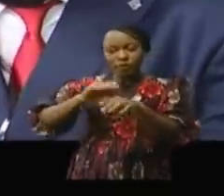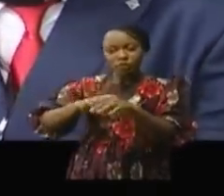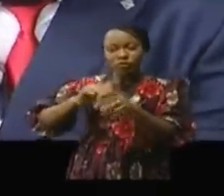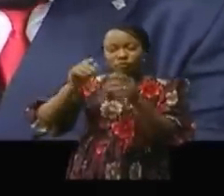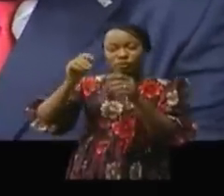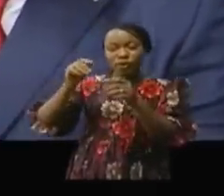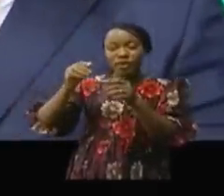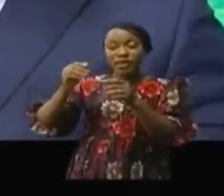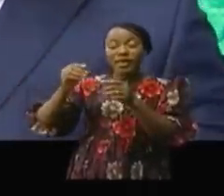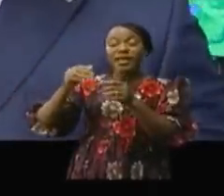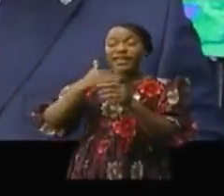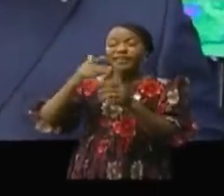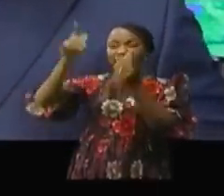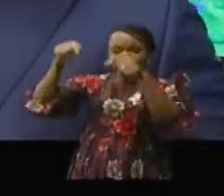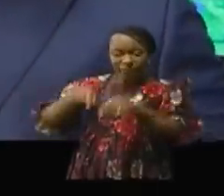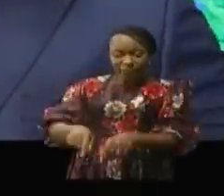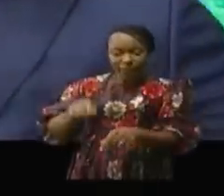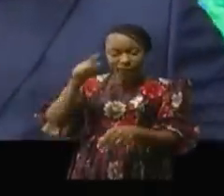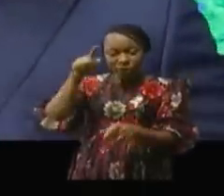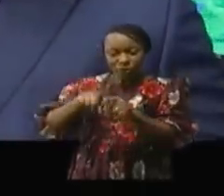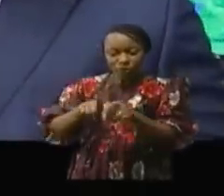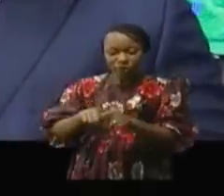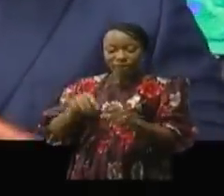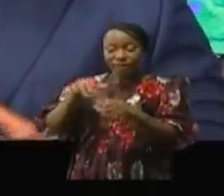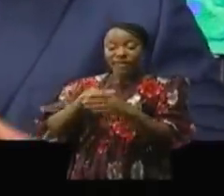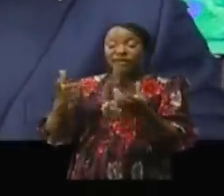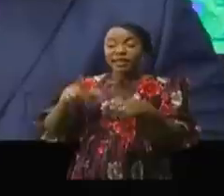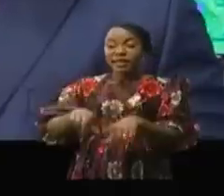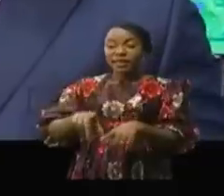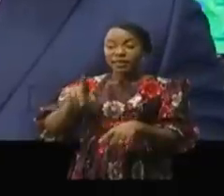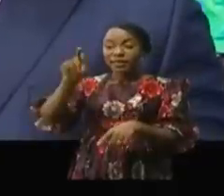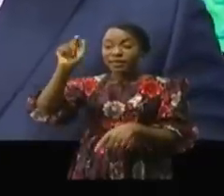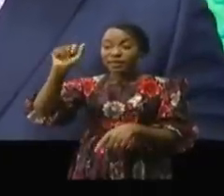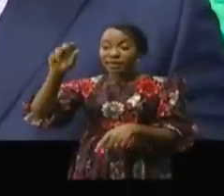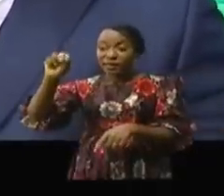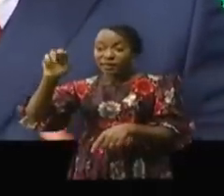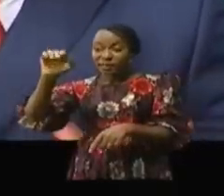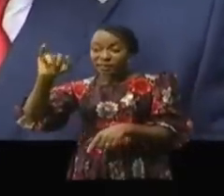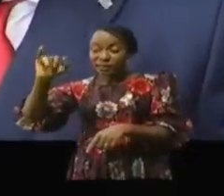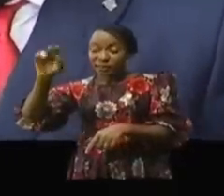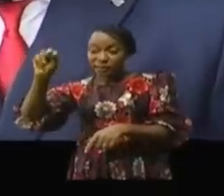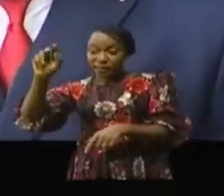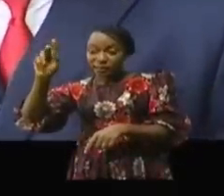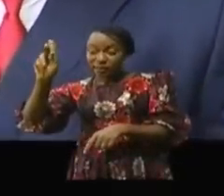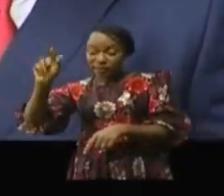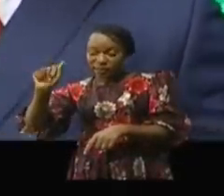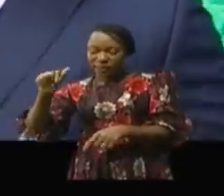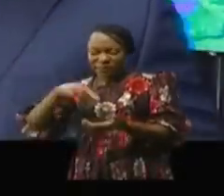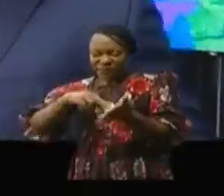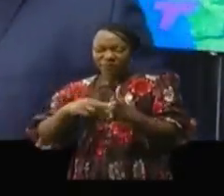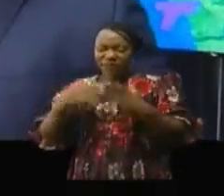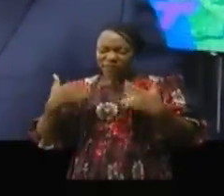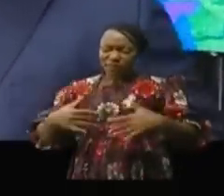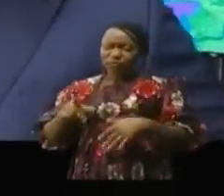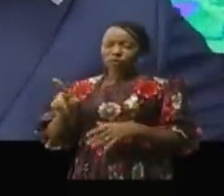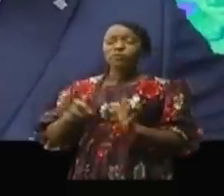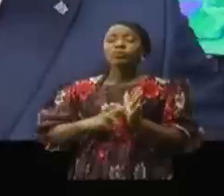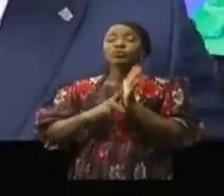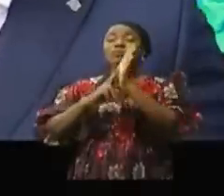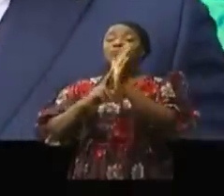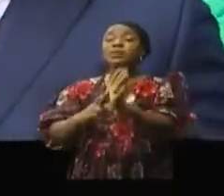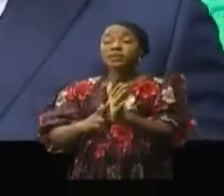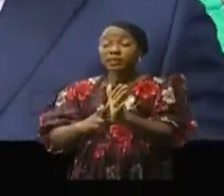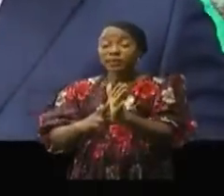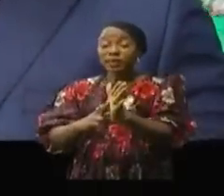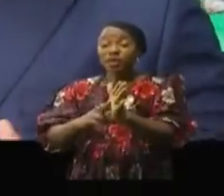avons les Graben Albertines, les lacs Tanganyika avec 11 blocs. Donc cette cérémonie, c'est pour présenter à la